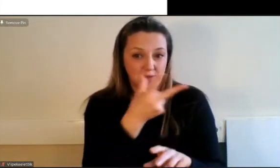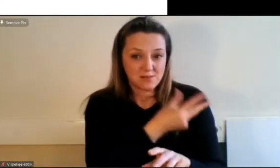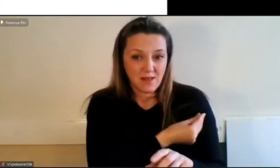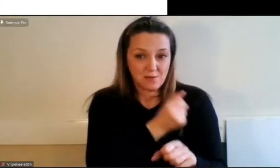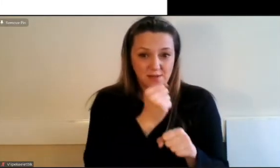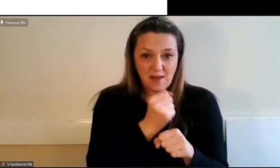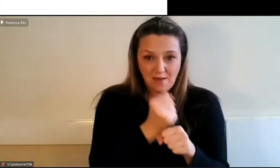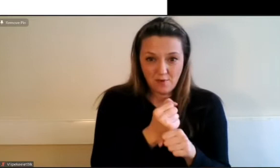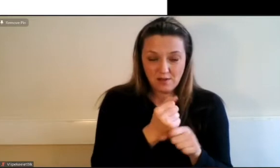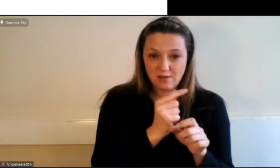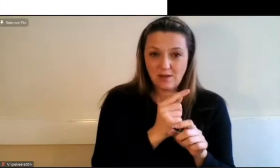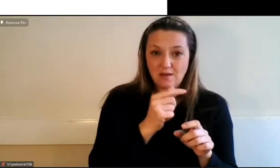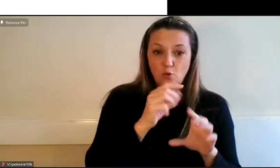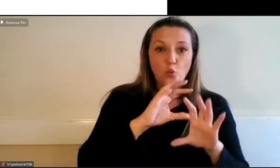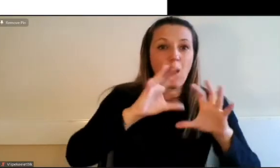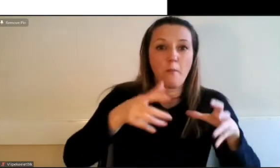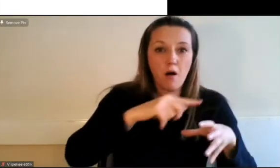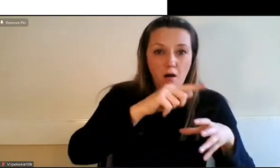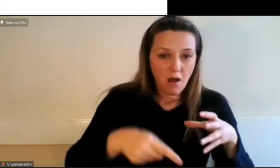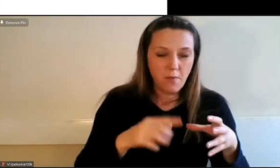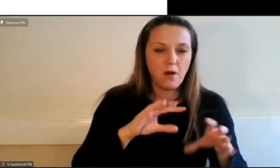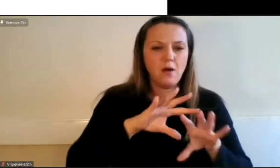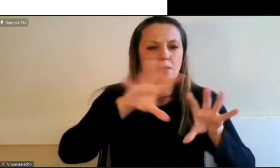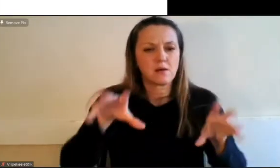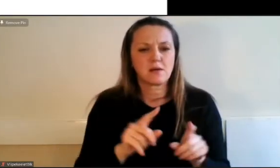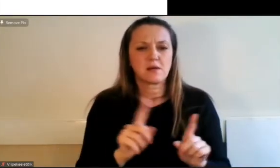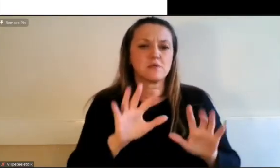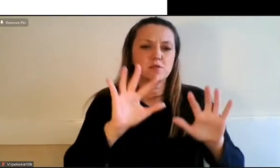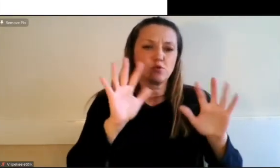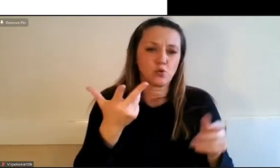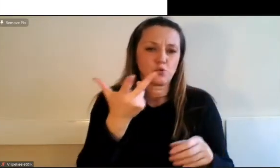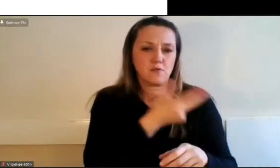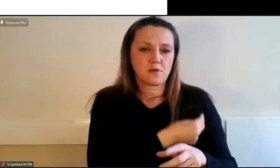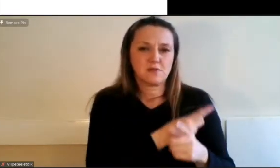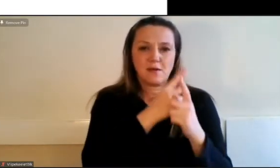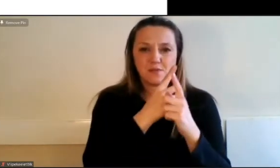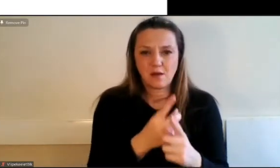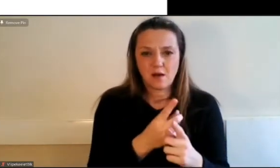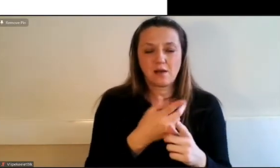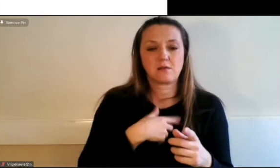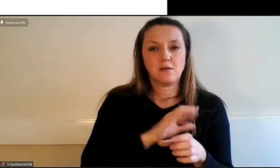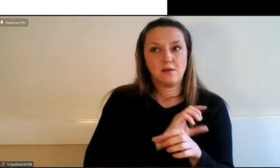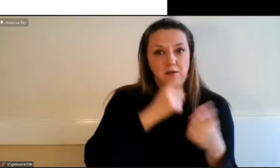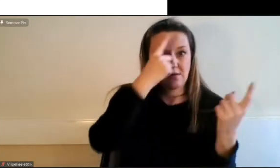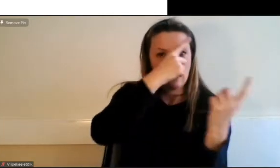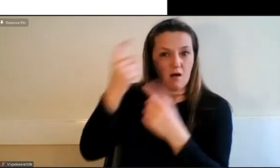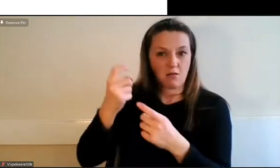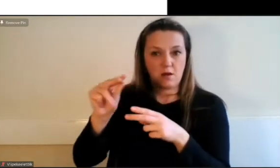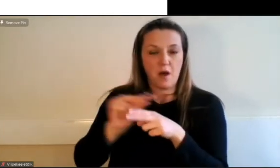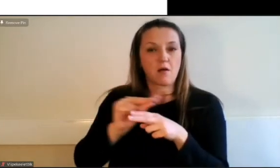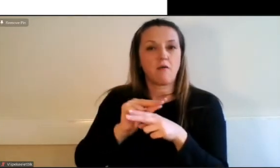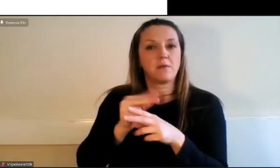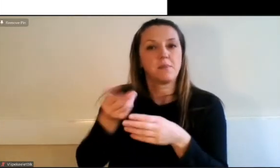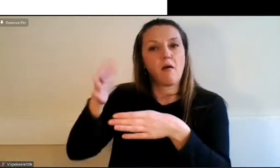8 inimesel 10 ehk siis peaaegu kõikidel. Meil on tõesti mõned inimesed, kes ütlevad, et mitte midagi ei saanud aru, et